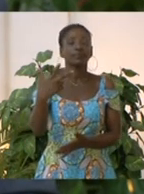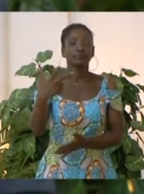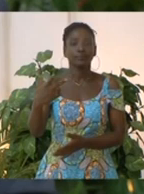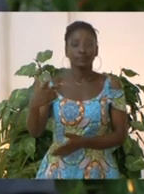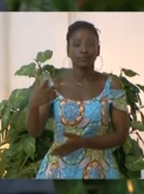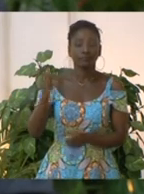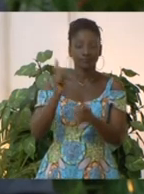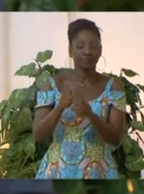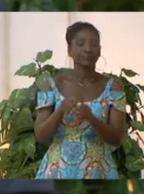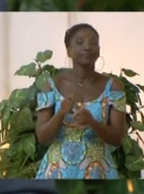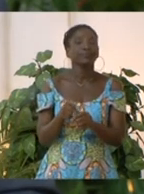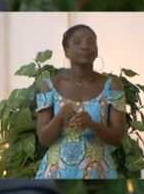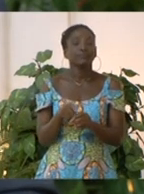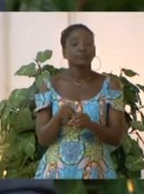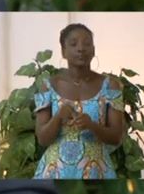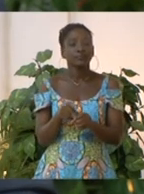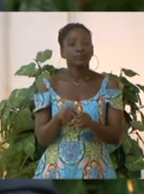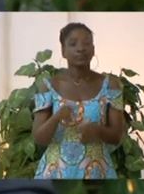Taux de participation,